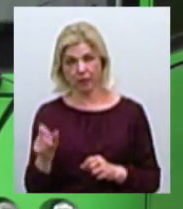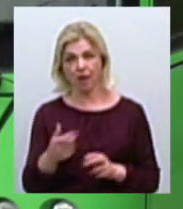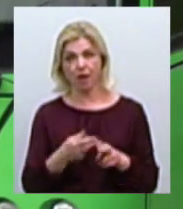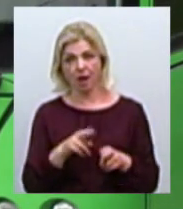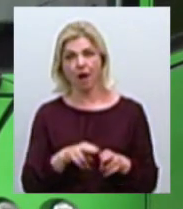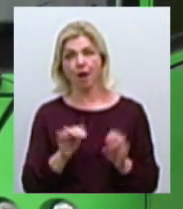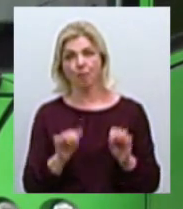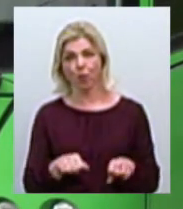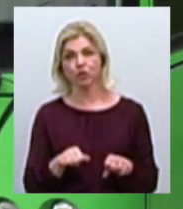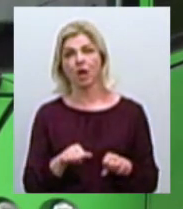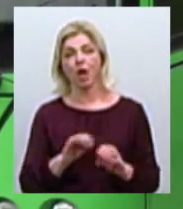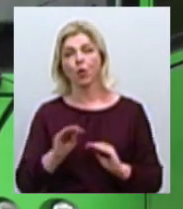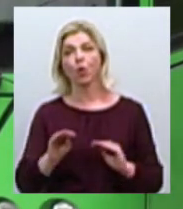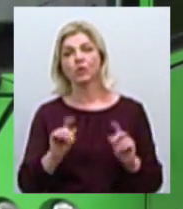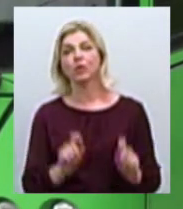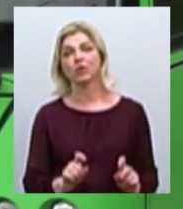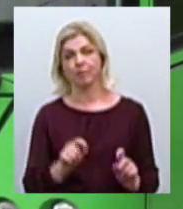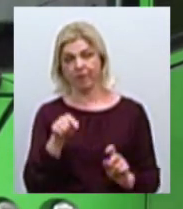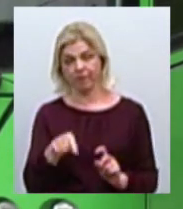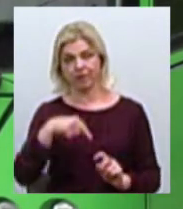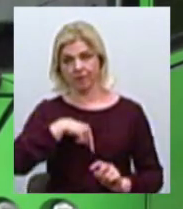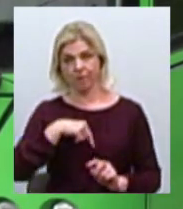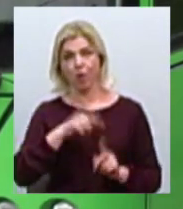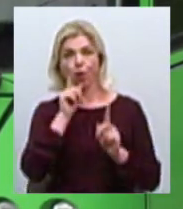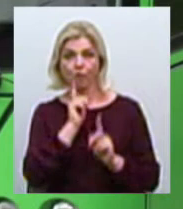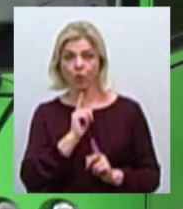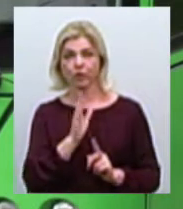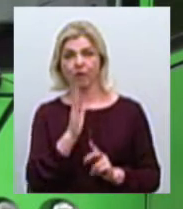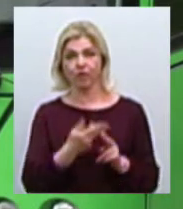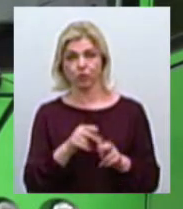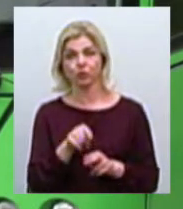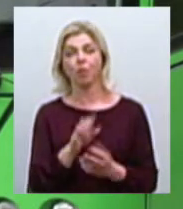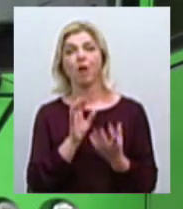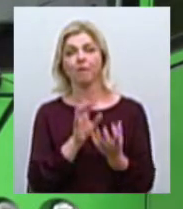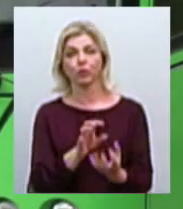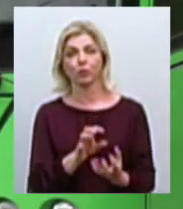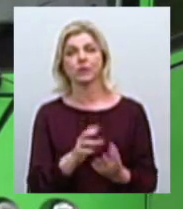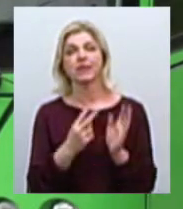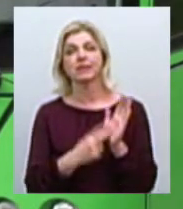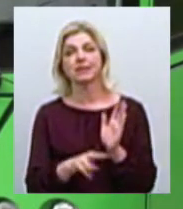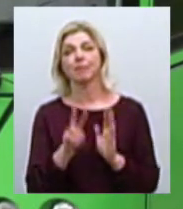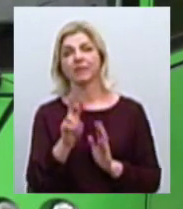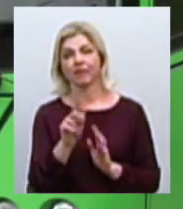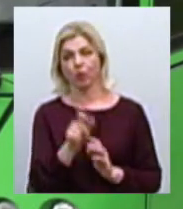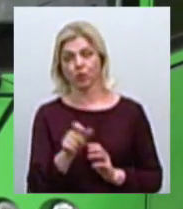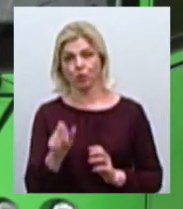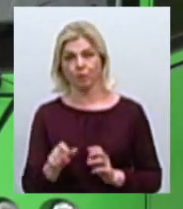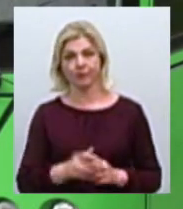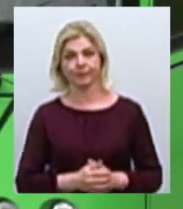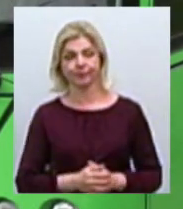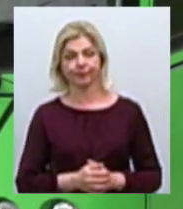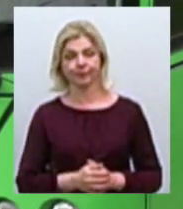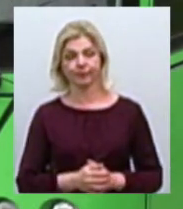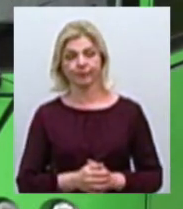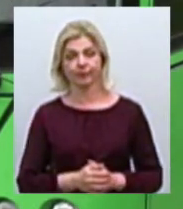може розміститися досить комфортно у цьому автобусі, це 72 особи.